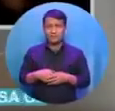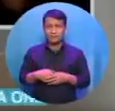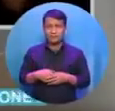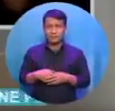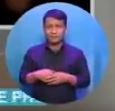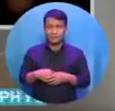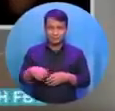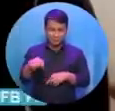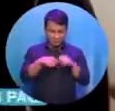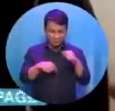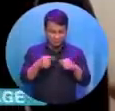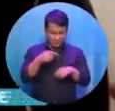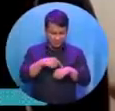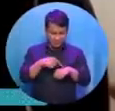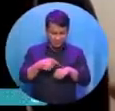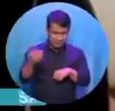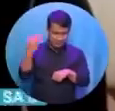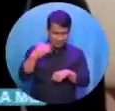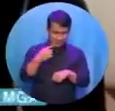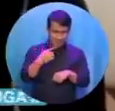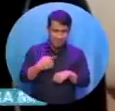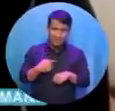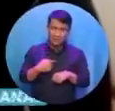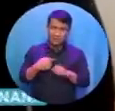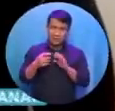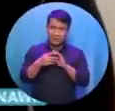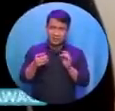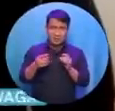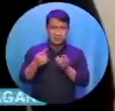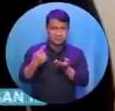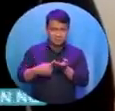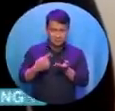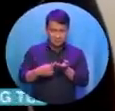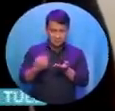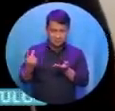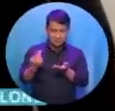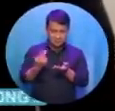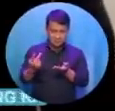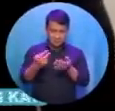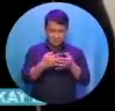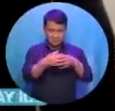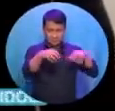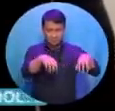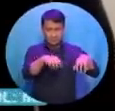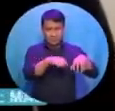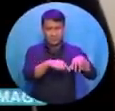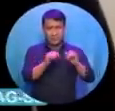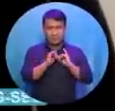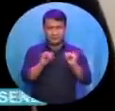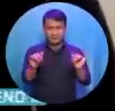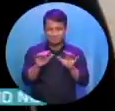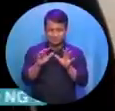sir, una yun, nagkaroon po kami ng diskusyonan ng kapitbahay ko po ron sa compound